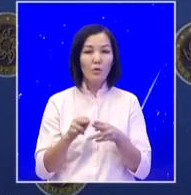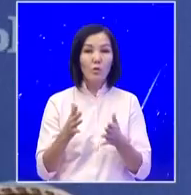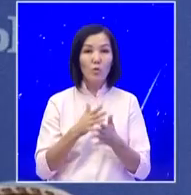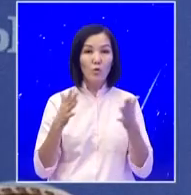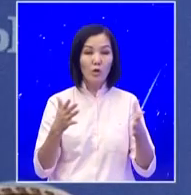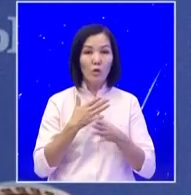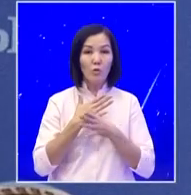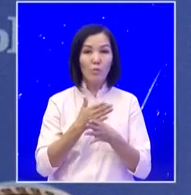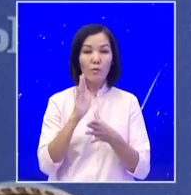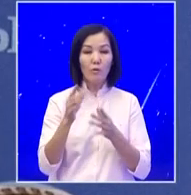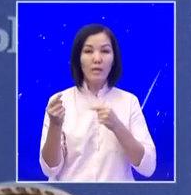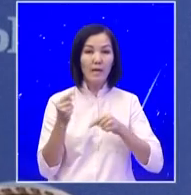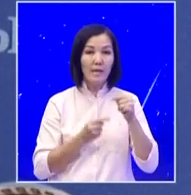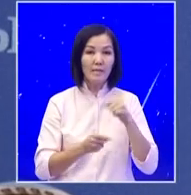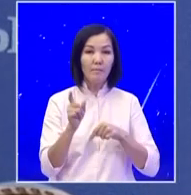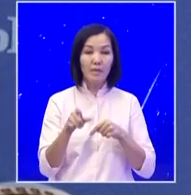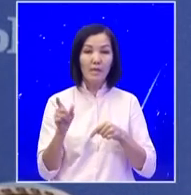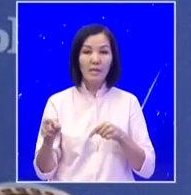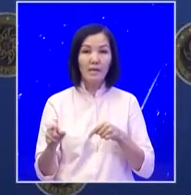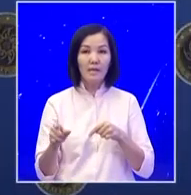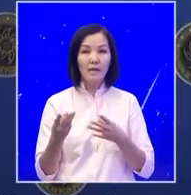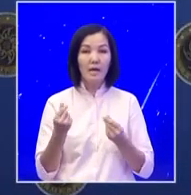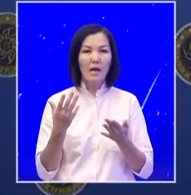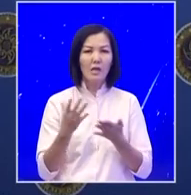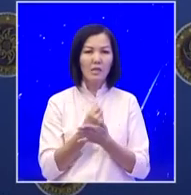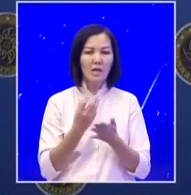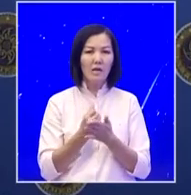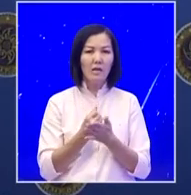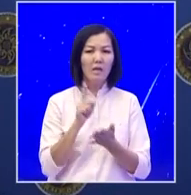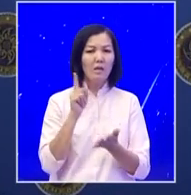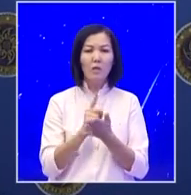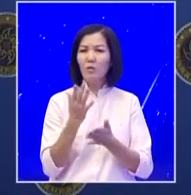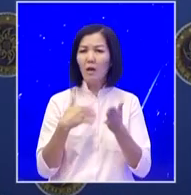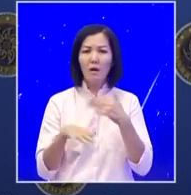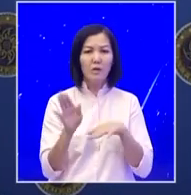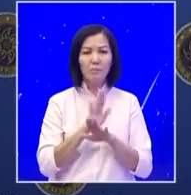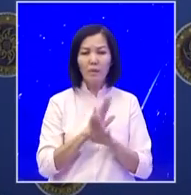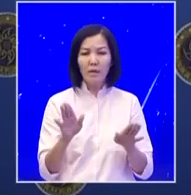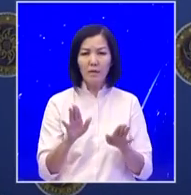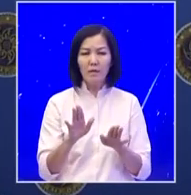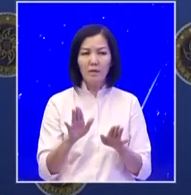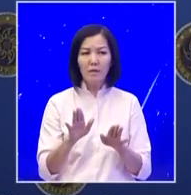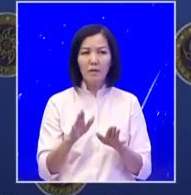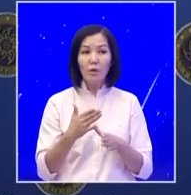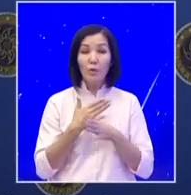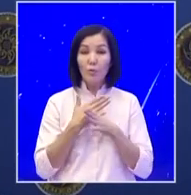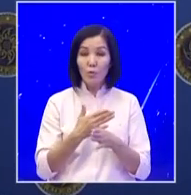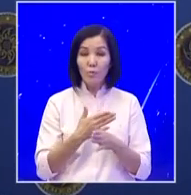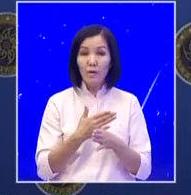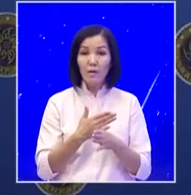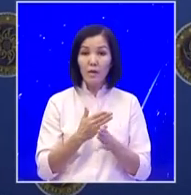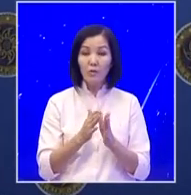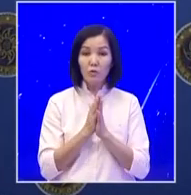болады. Кәсіпкер деген ол ешқандай жаңағы салықтан қашпайды. Тек қана көмектесіп,